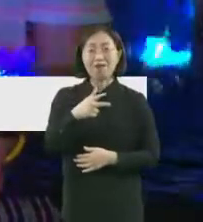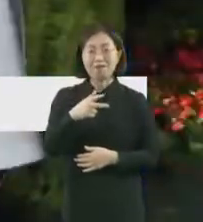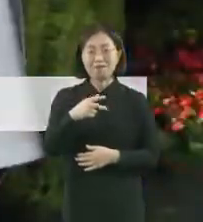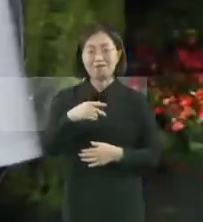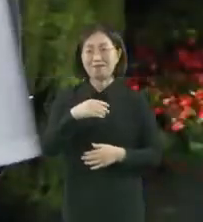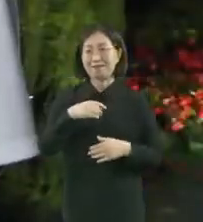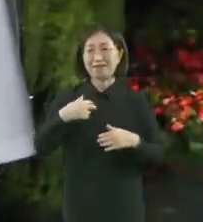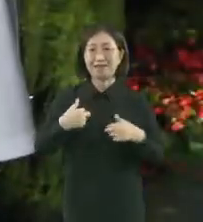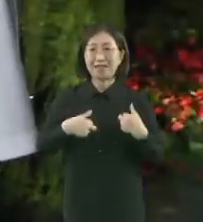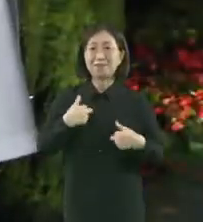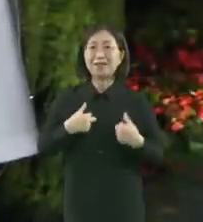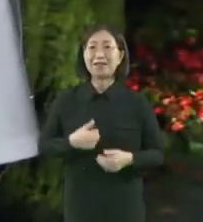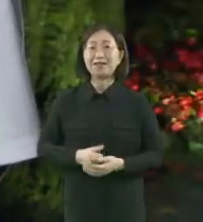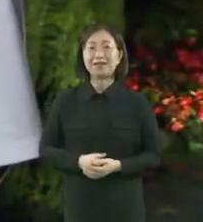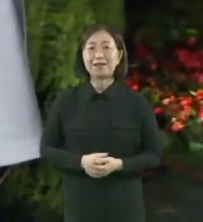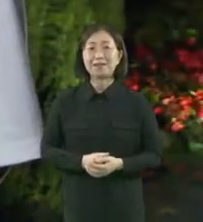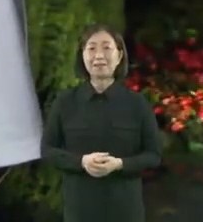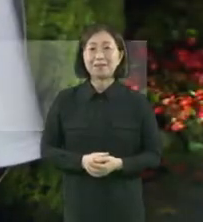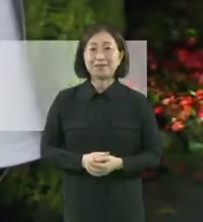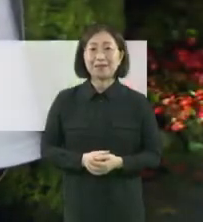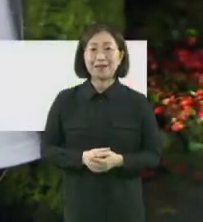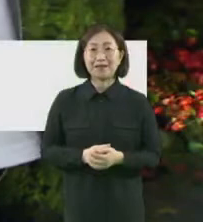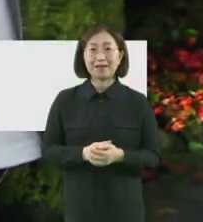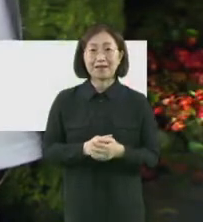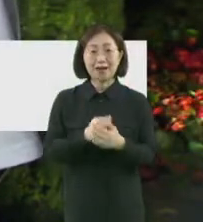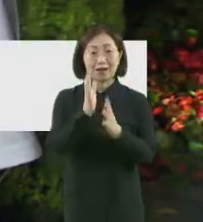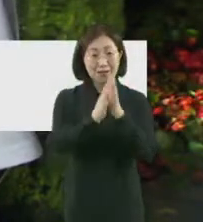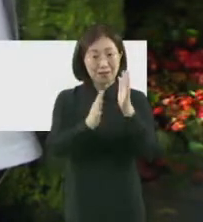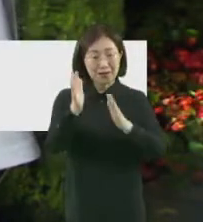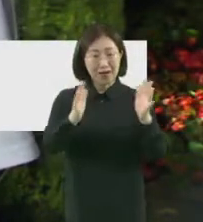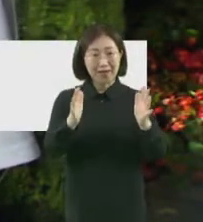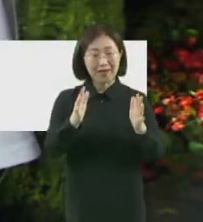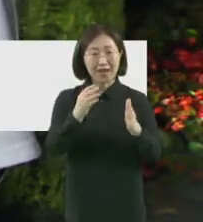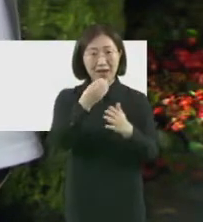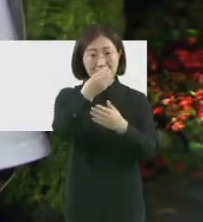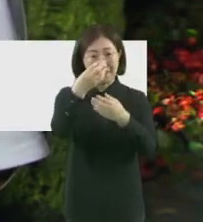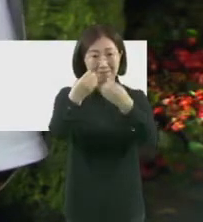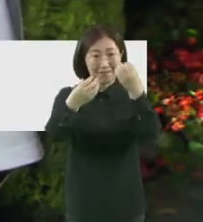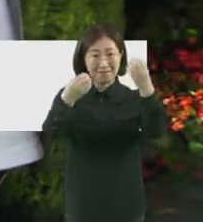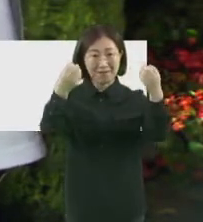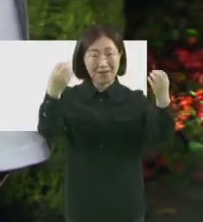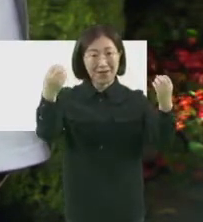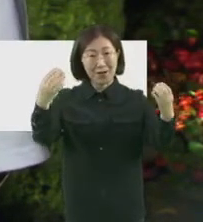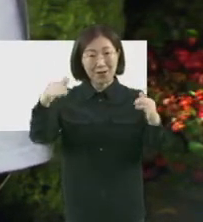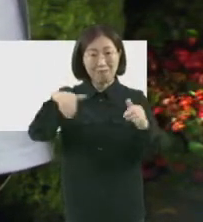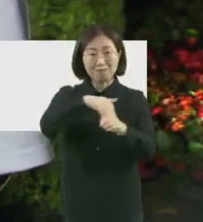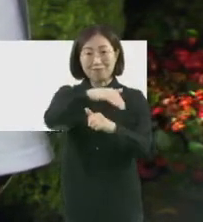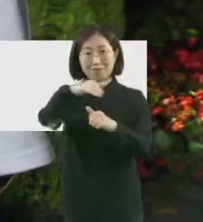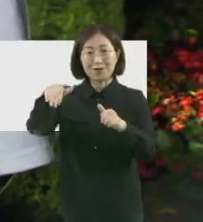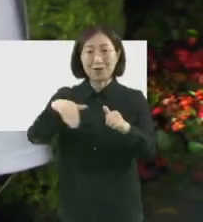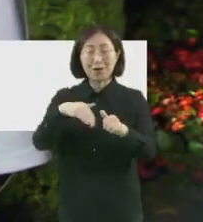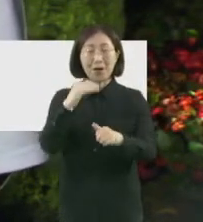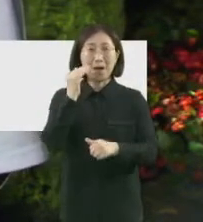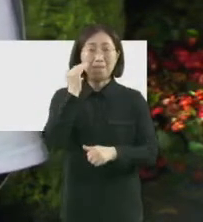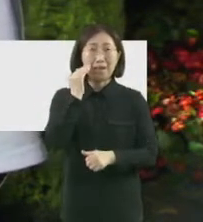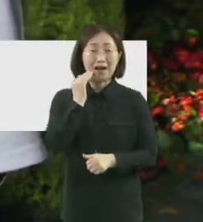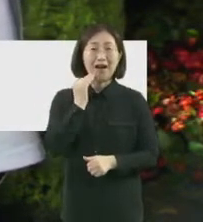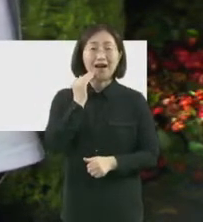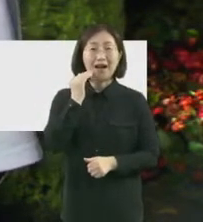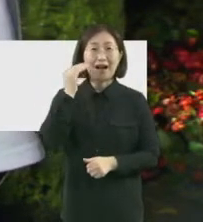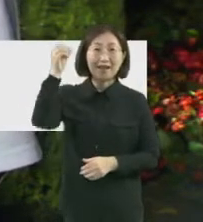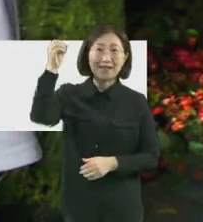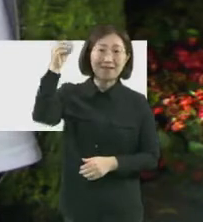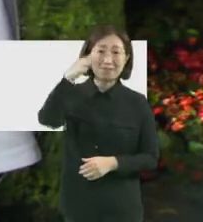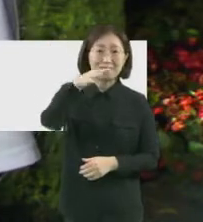뛰어놀았죠. 풀숲 같은데 약간 반딧불처럼 이렇게 너울너울한 이렇게 분위기로 파란색 빛에 되게